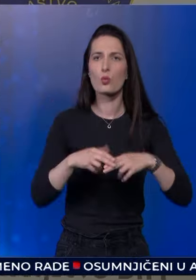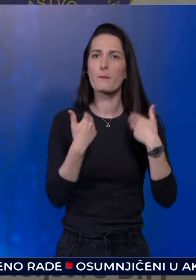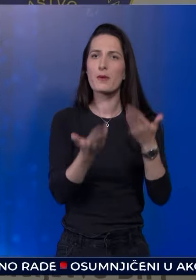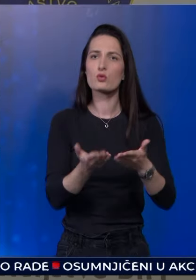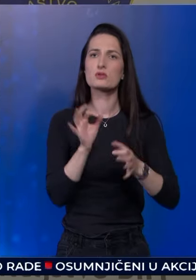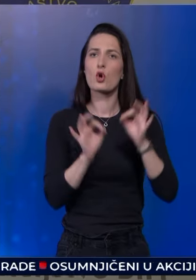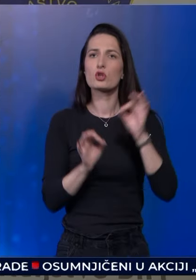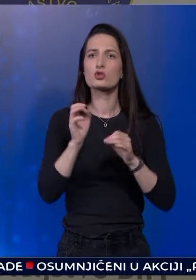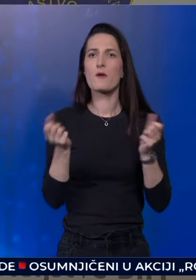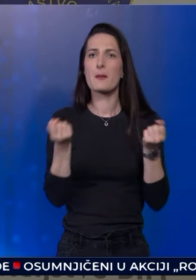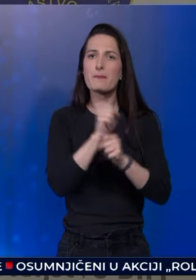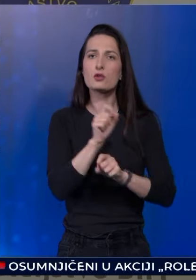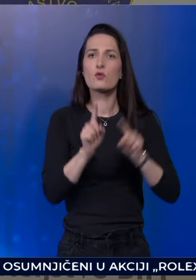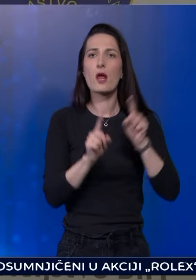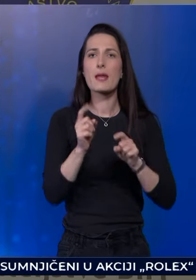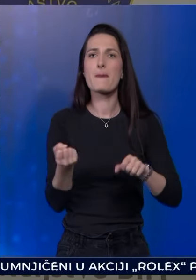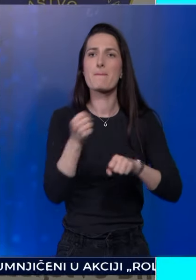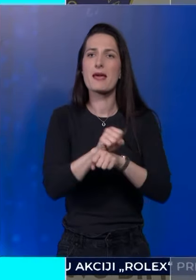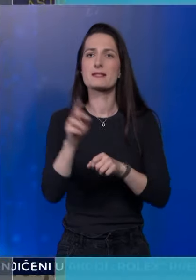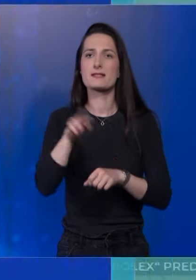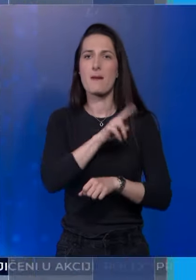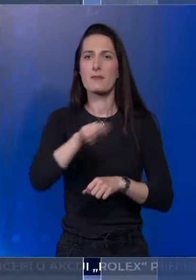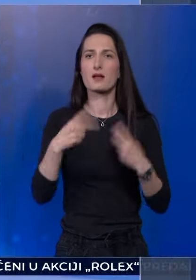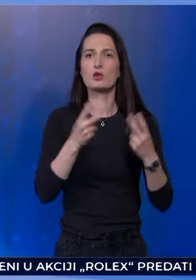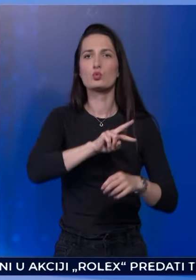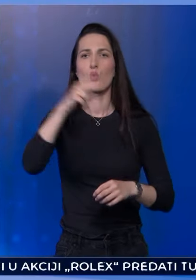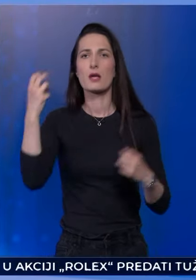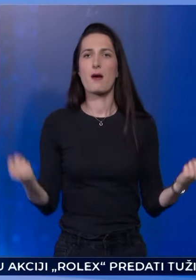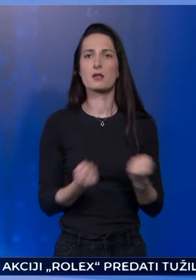drugim istražnim aktivnostima u predmetu.